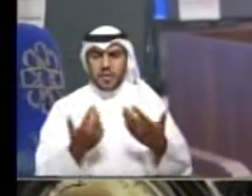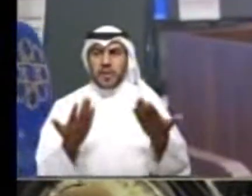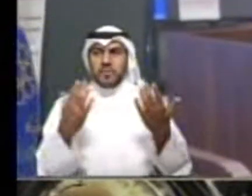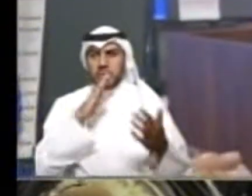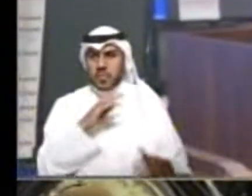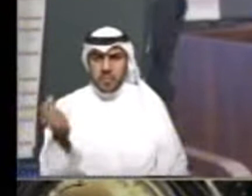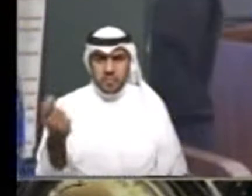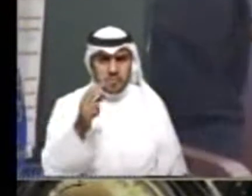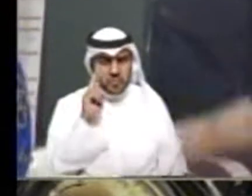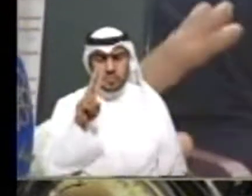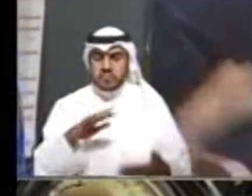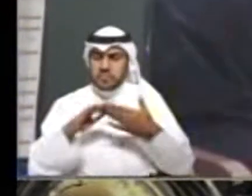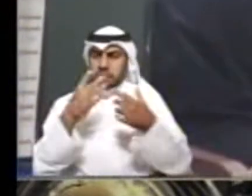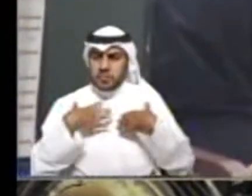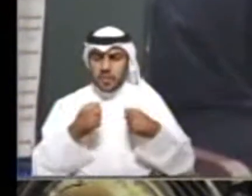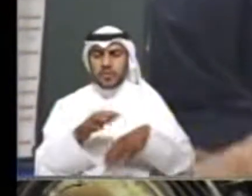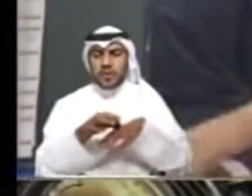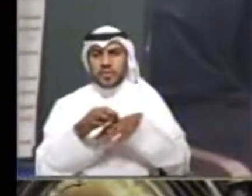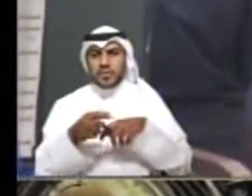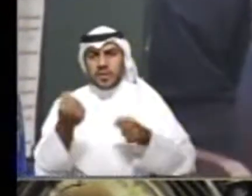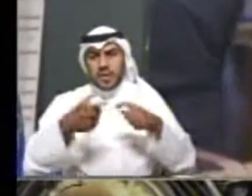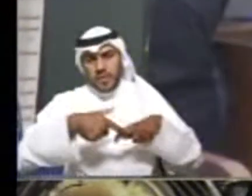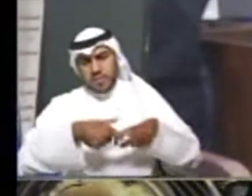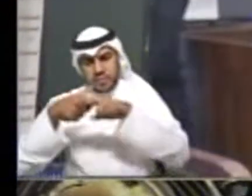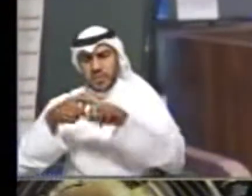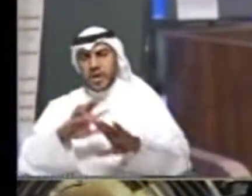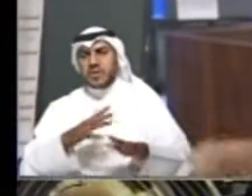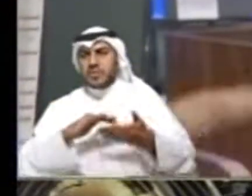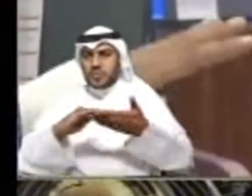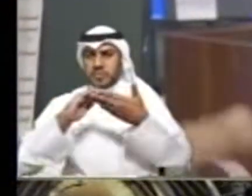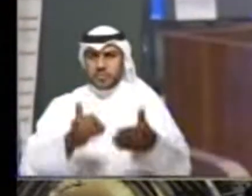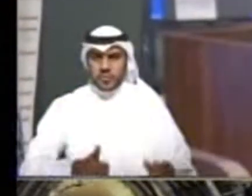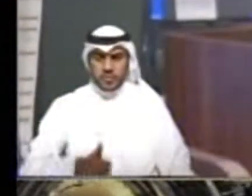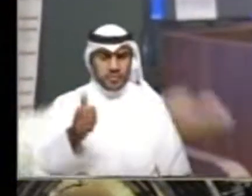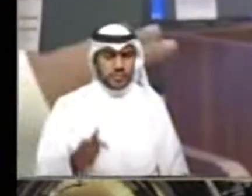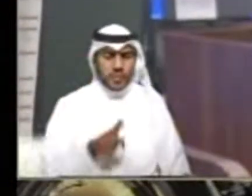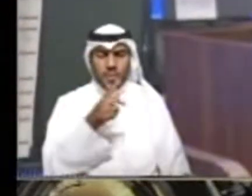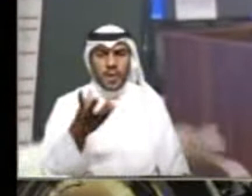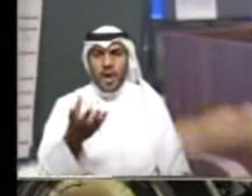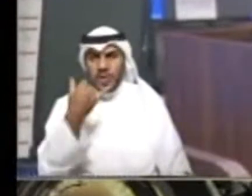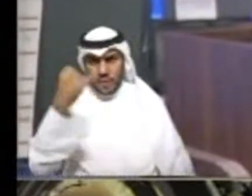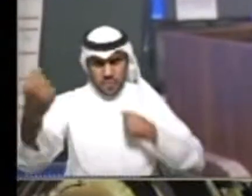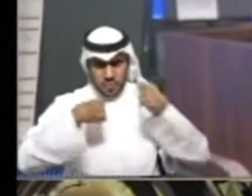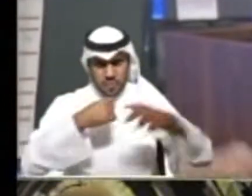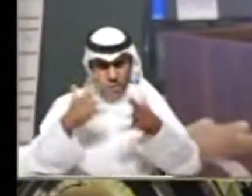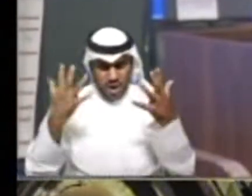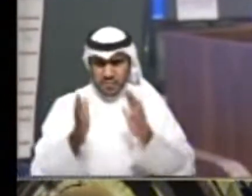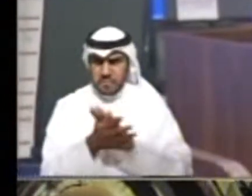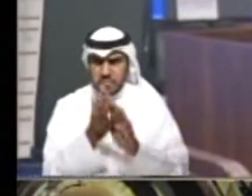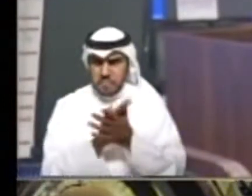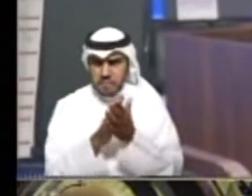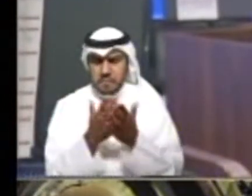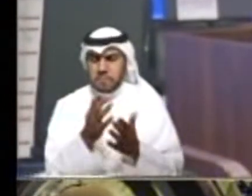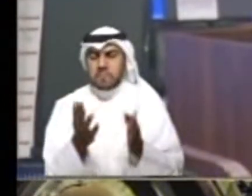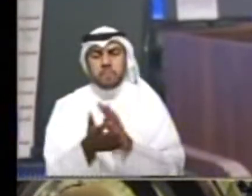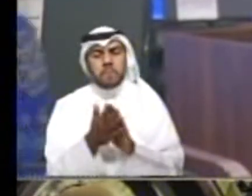الملا، من خلال كلامك هذا تؤكد على لسان الإدارة العامة للأطفاء أن عدد البلاغات قلت في نسبة كبيرة خلال